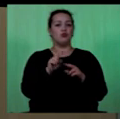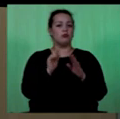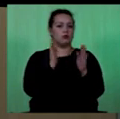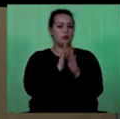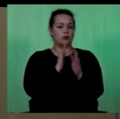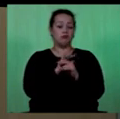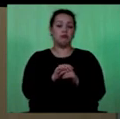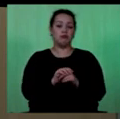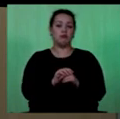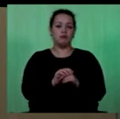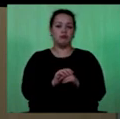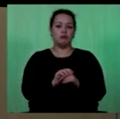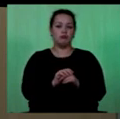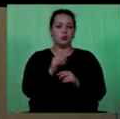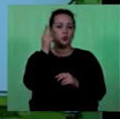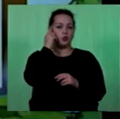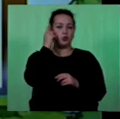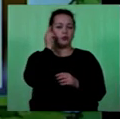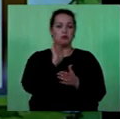природа? Давайте с вами порассуждаем.